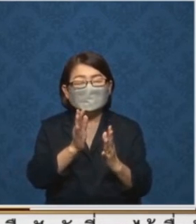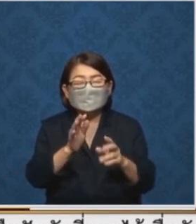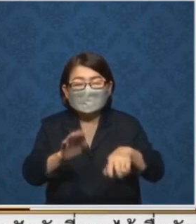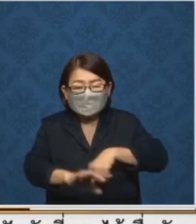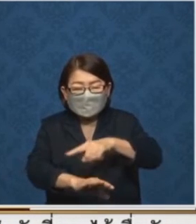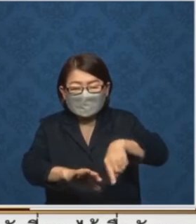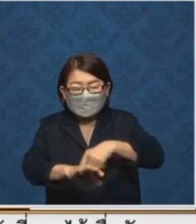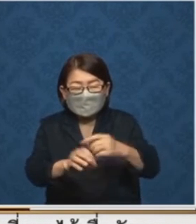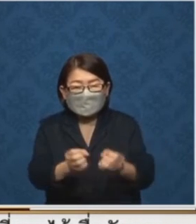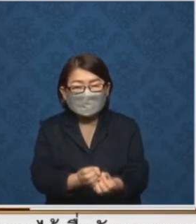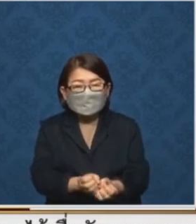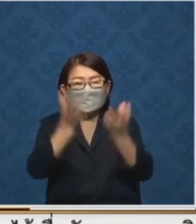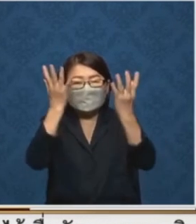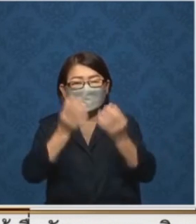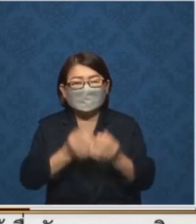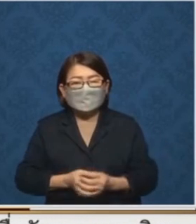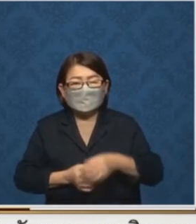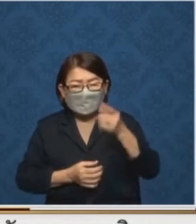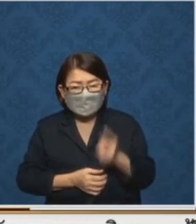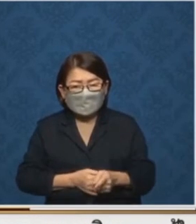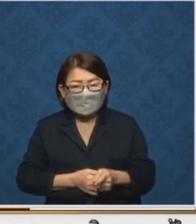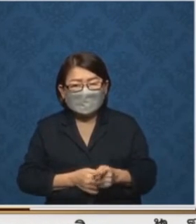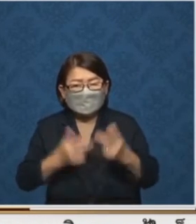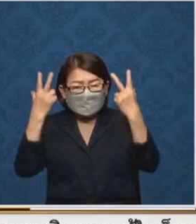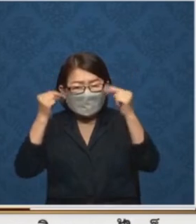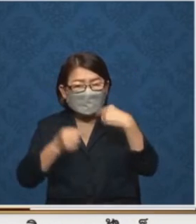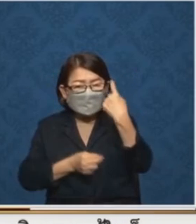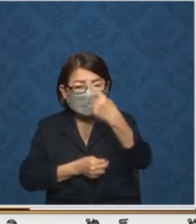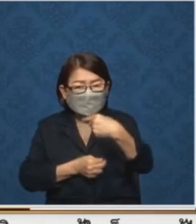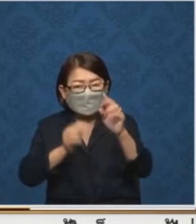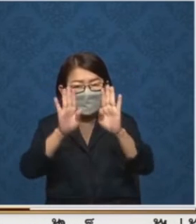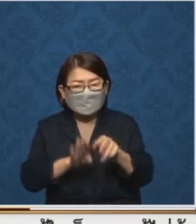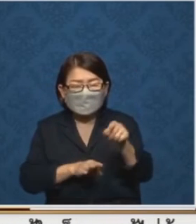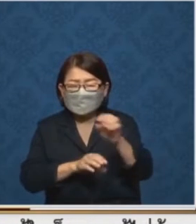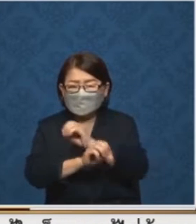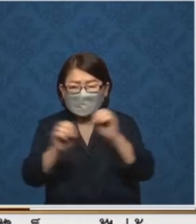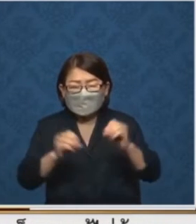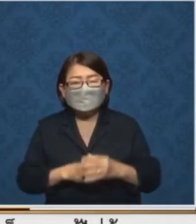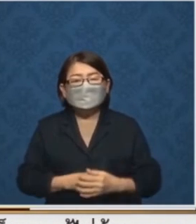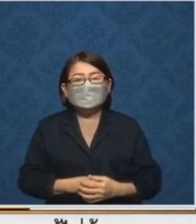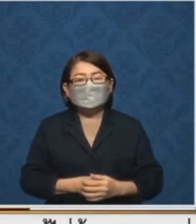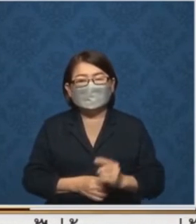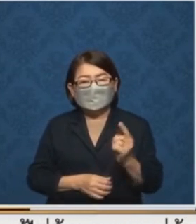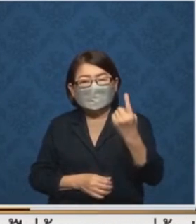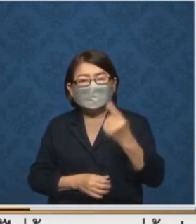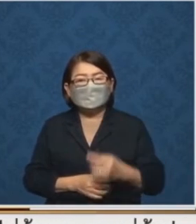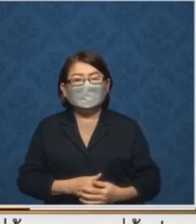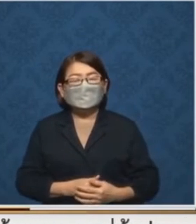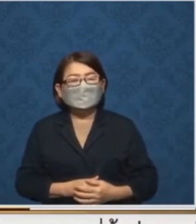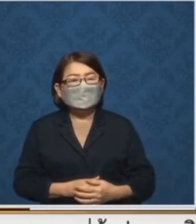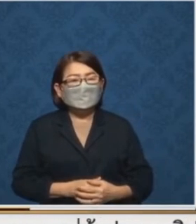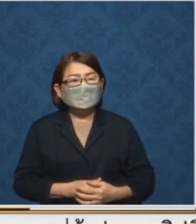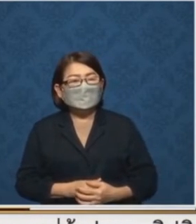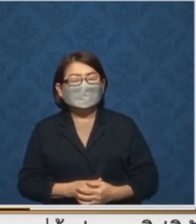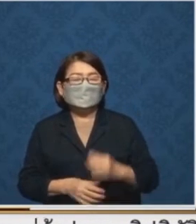จ่ายข้าแกส หักแล้เหลอไมถึง 100 บาทเขา เมียลูกจะเอาเงินทไหนมากินครบเขาจึ